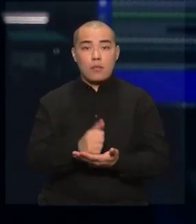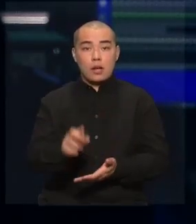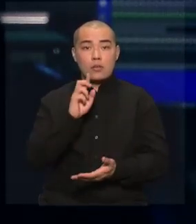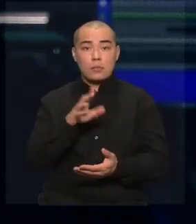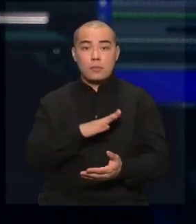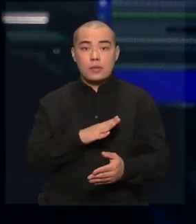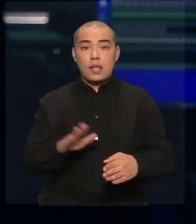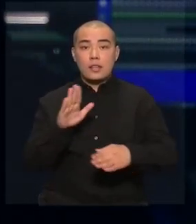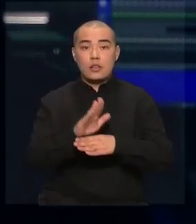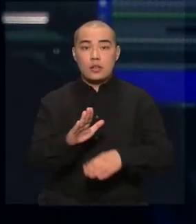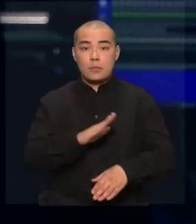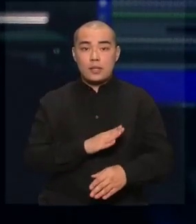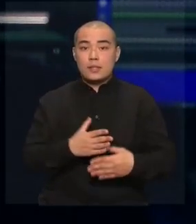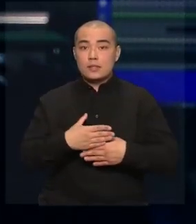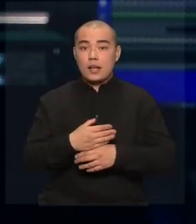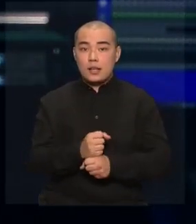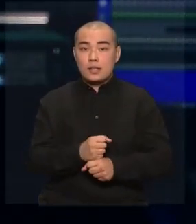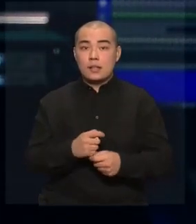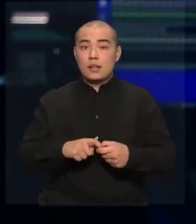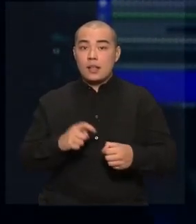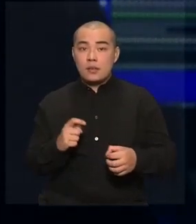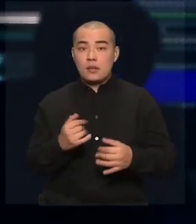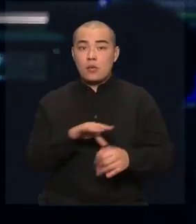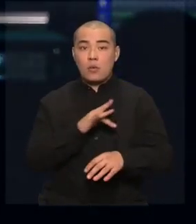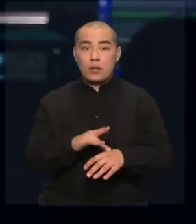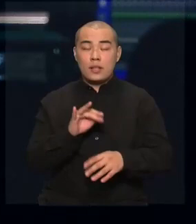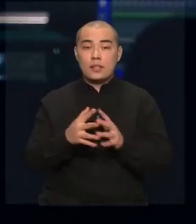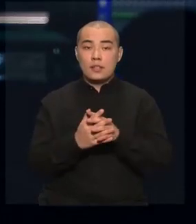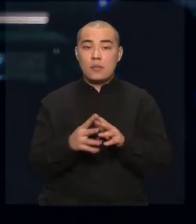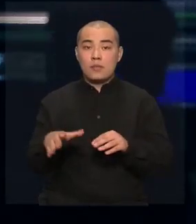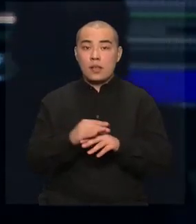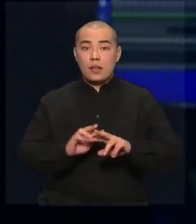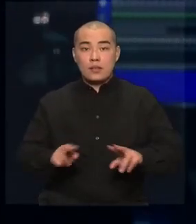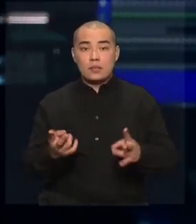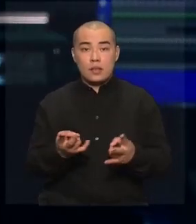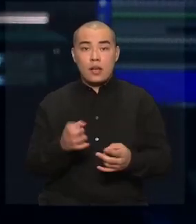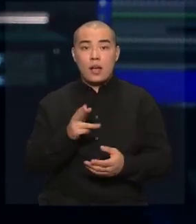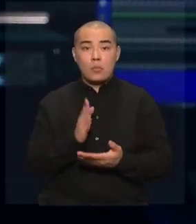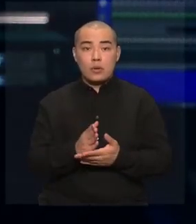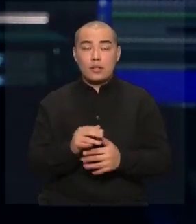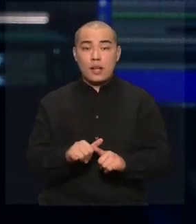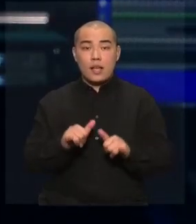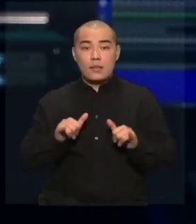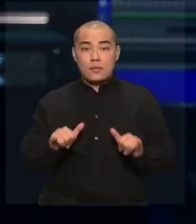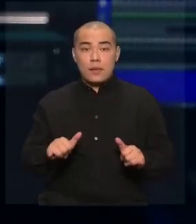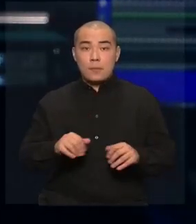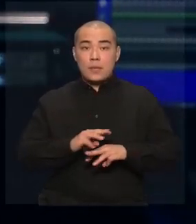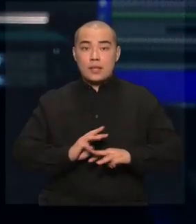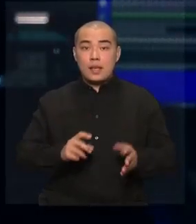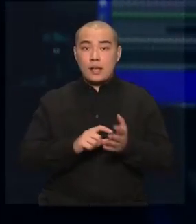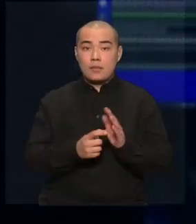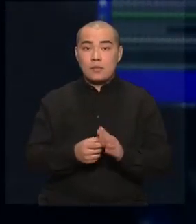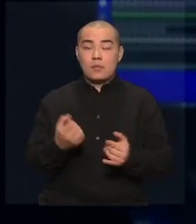государства поставлена задача сократить разрыв между городом и селом. Как намерен Кабмин выполнить эту